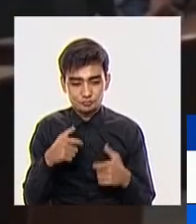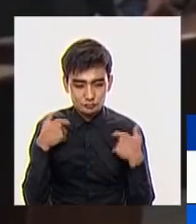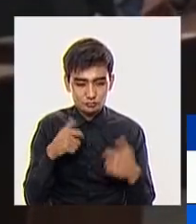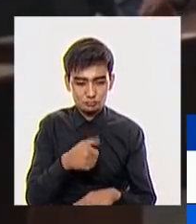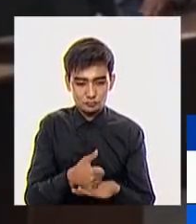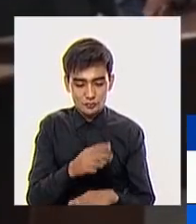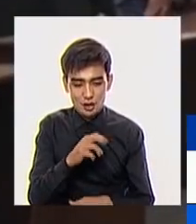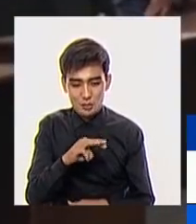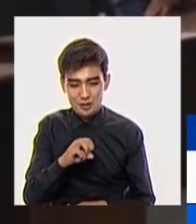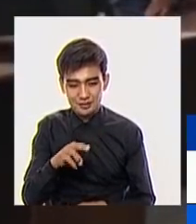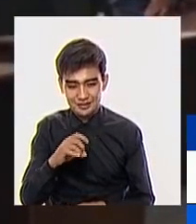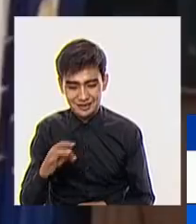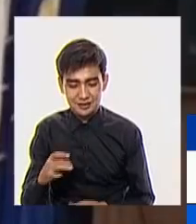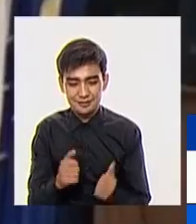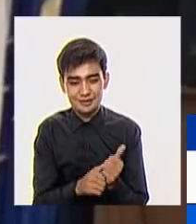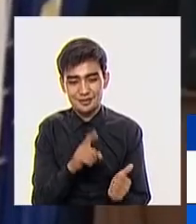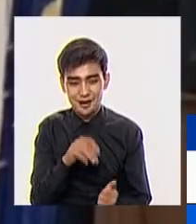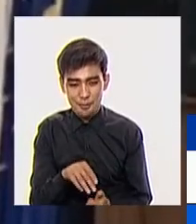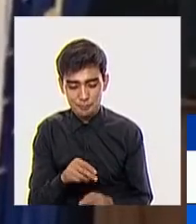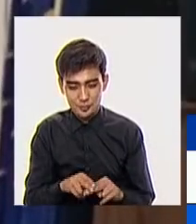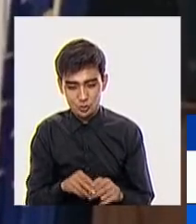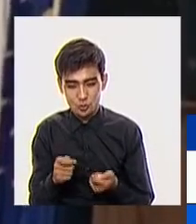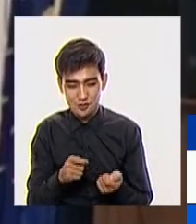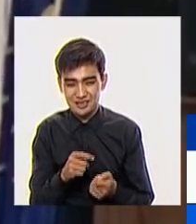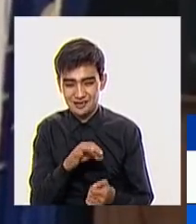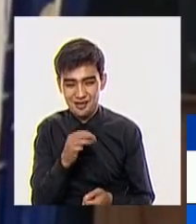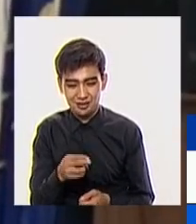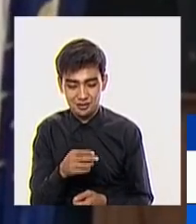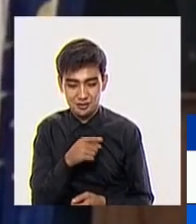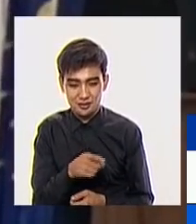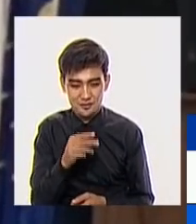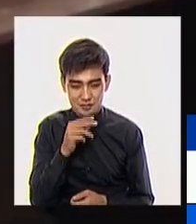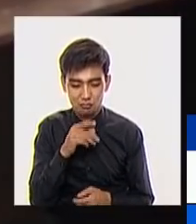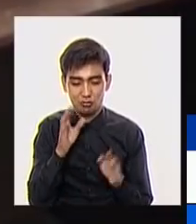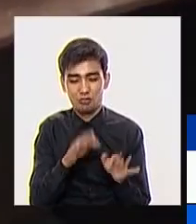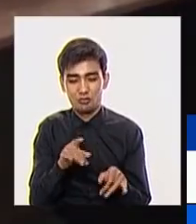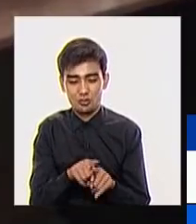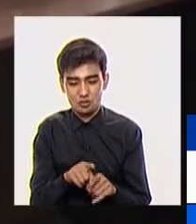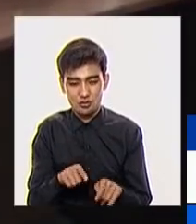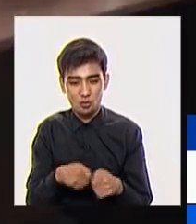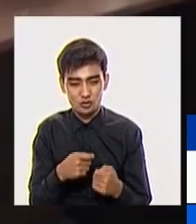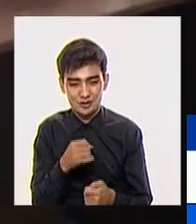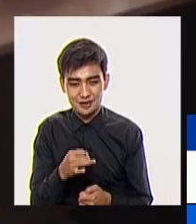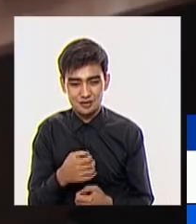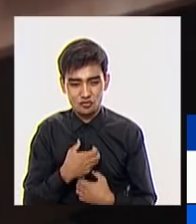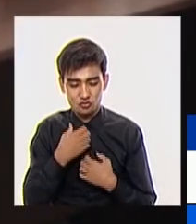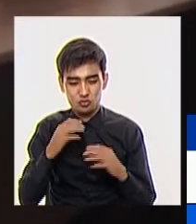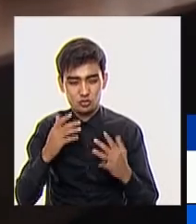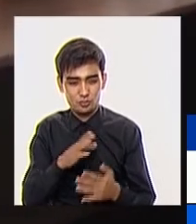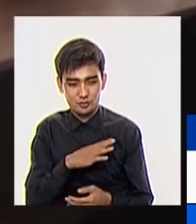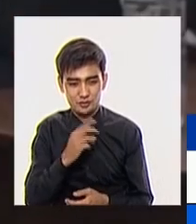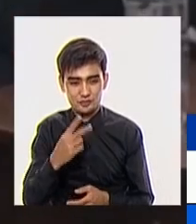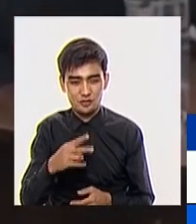заместитель командира военного склада. Их обвинили в нарушении правил безопасности и халатности. Напомню, страшная трагедия